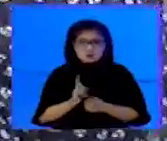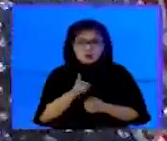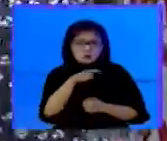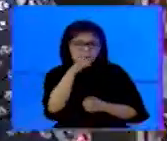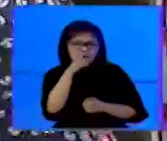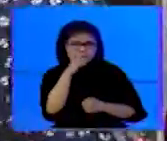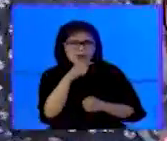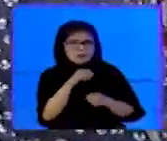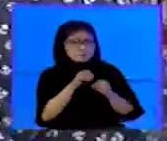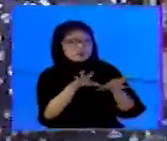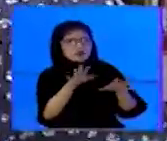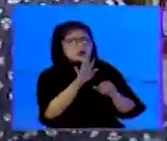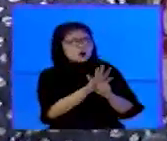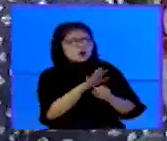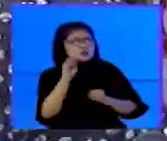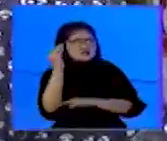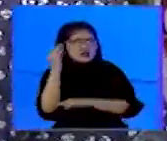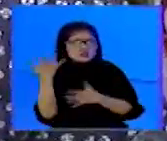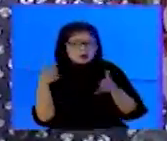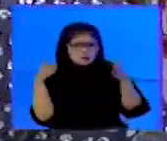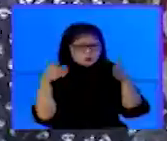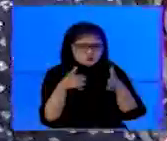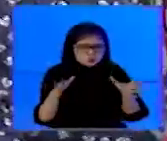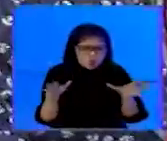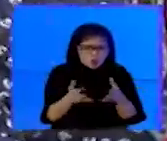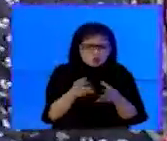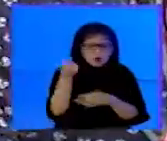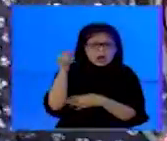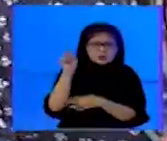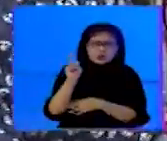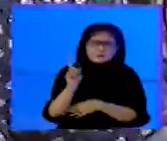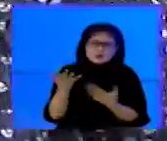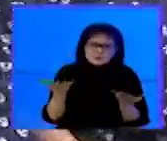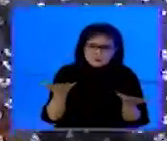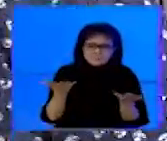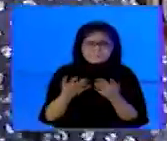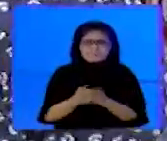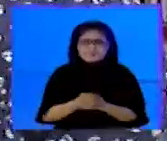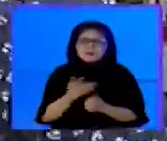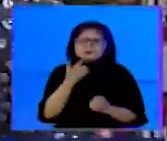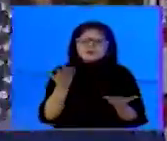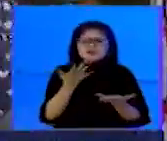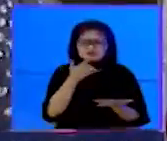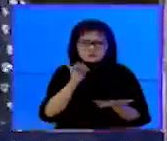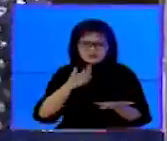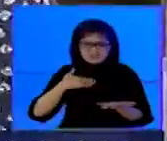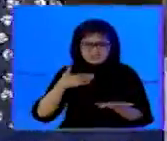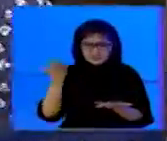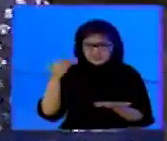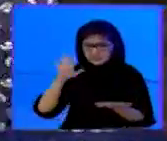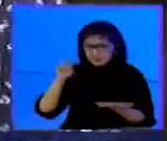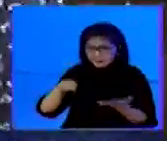di DKI Jakarta, khususnya di perkantoran, sebabnya apa, Mas? Ya biasanya ya ini seperti tadi saya contohnya juga, cuman